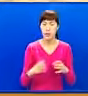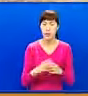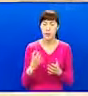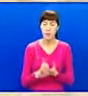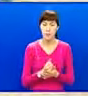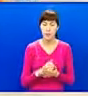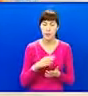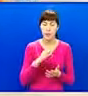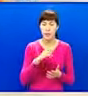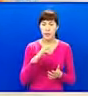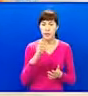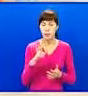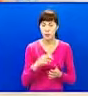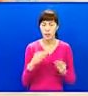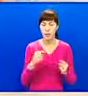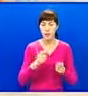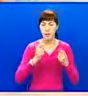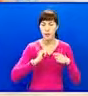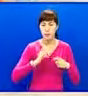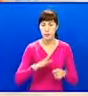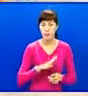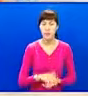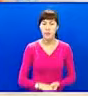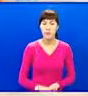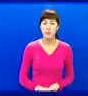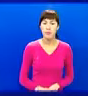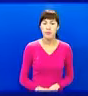жеңімпаздары Тастыбұлақ ауылы жастарының қаржылай сыйлықтарымен марапатталды.